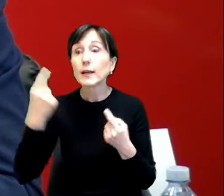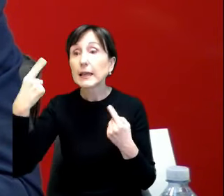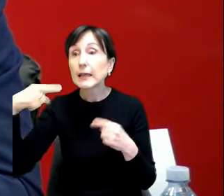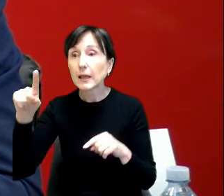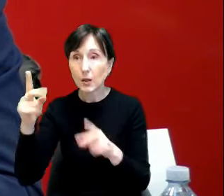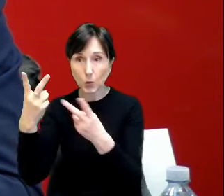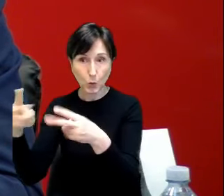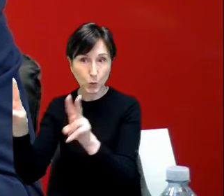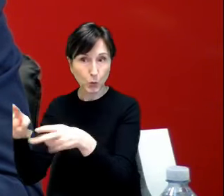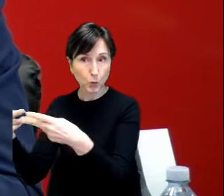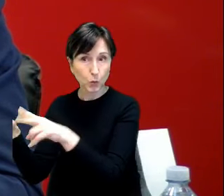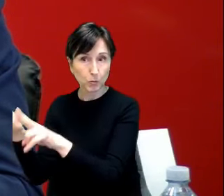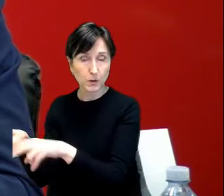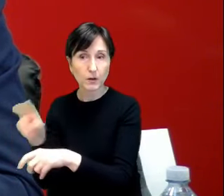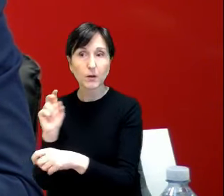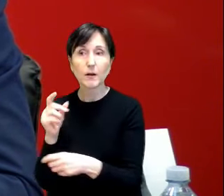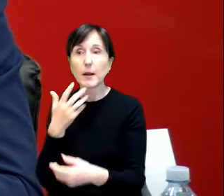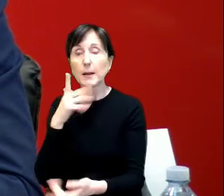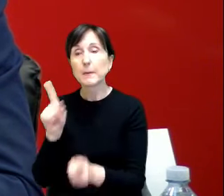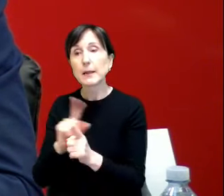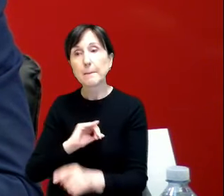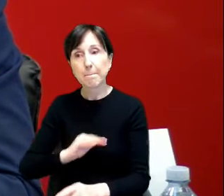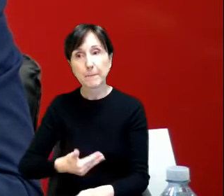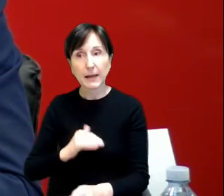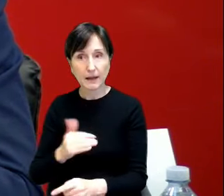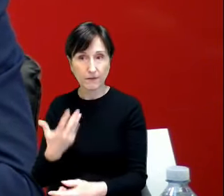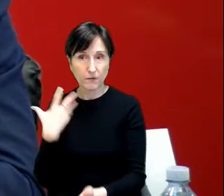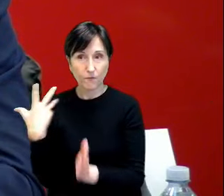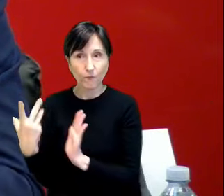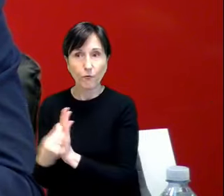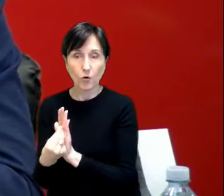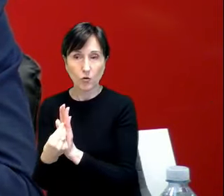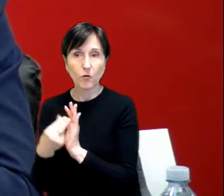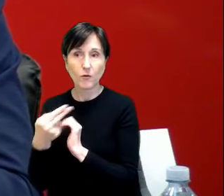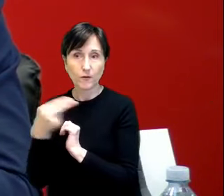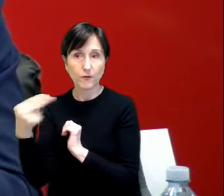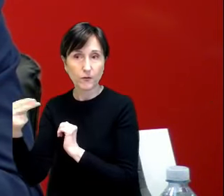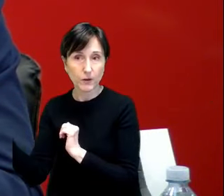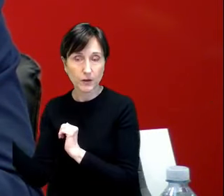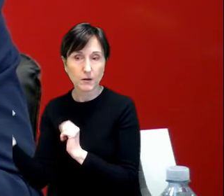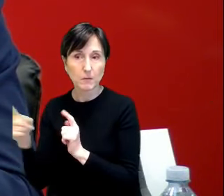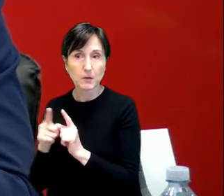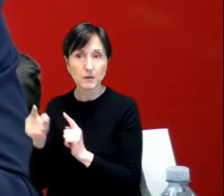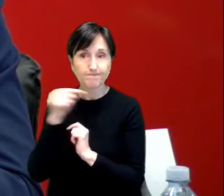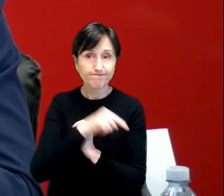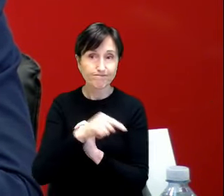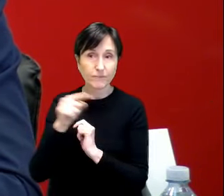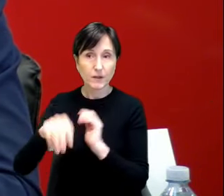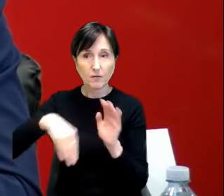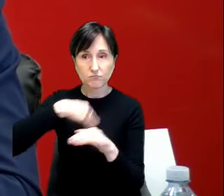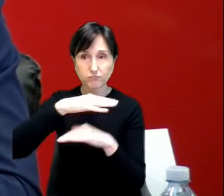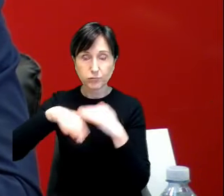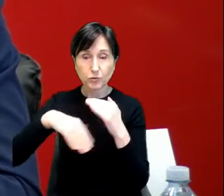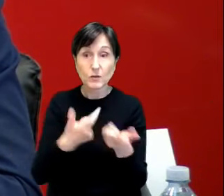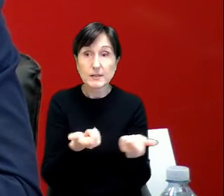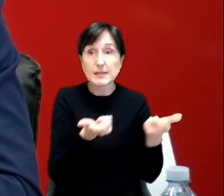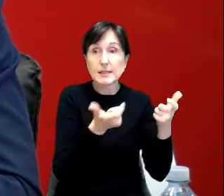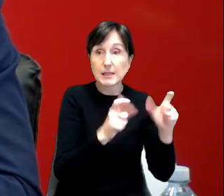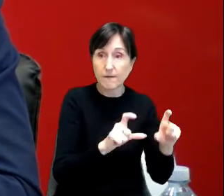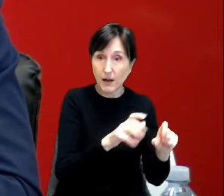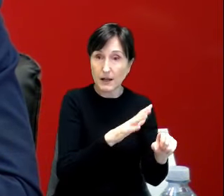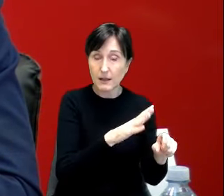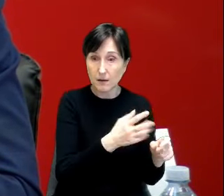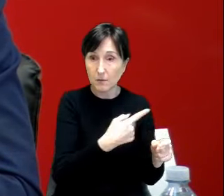jų jų privači pagrindu ir būtent būtent tas sumaišymas savivaldybės sektoriaus